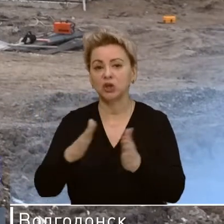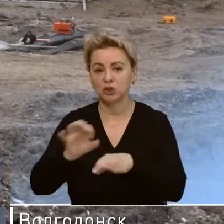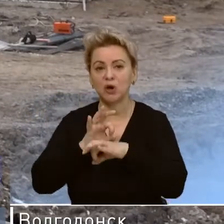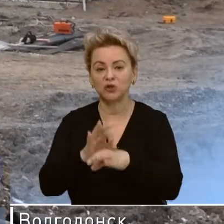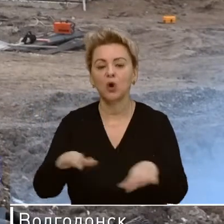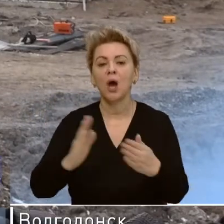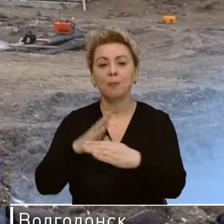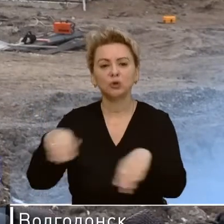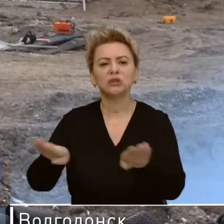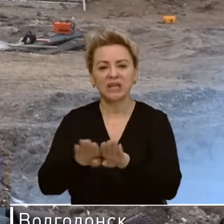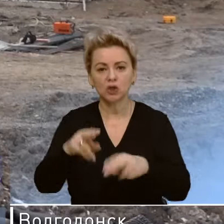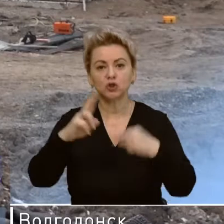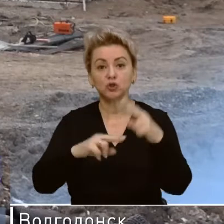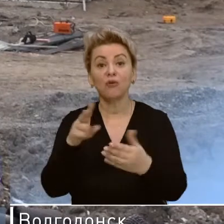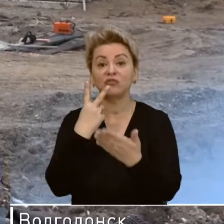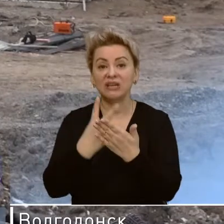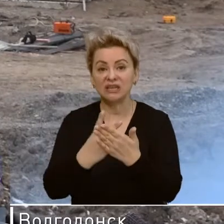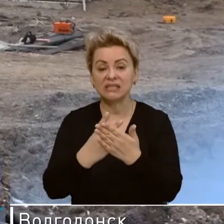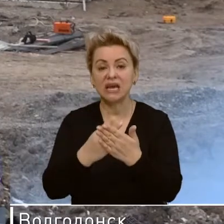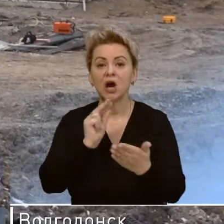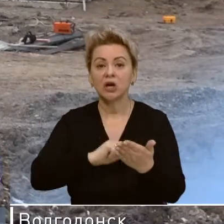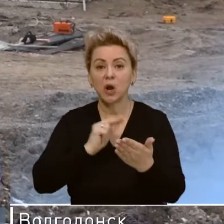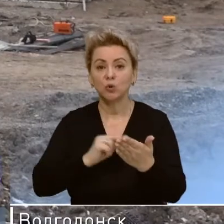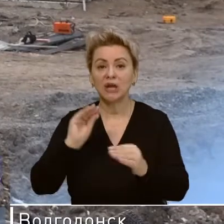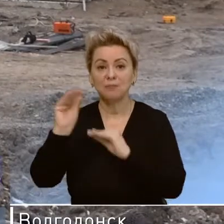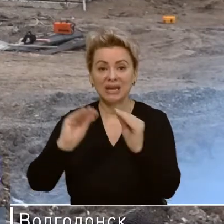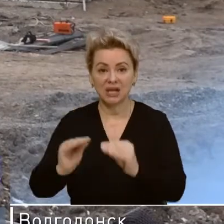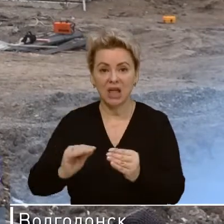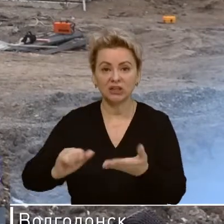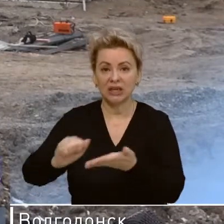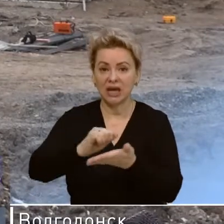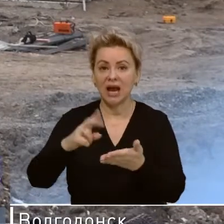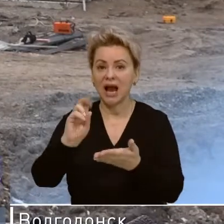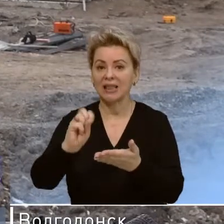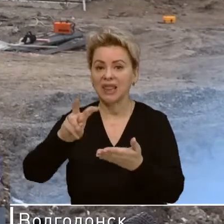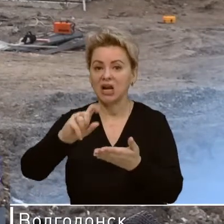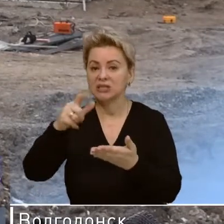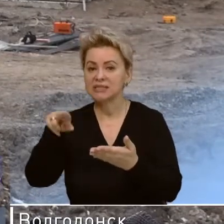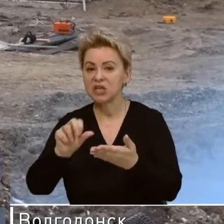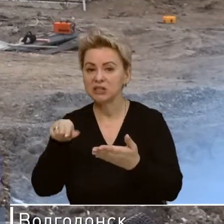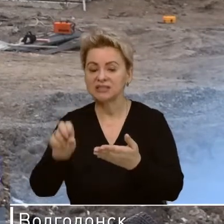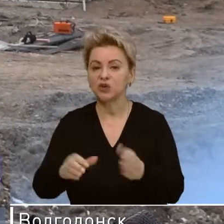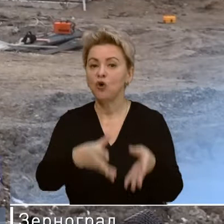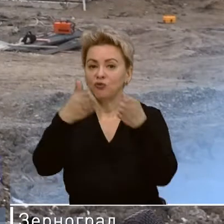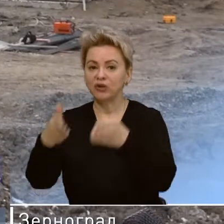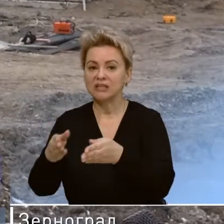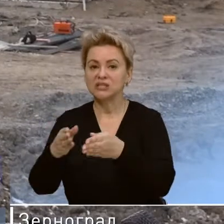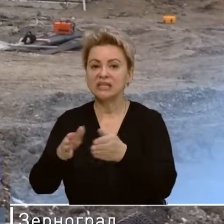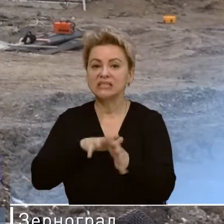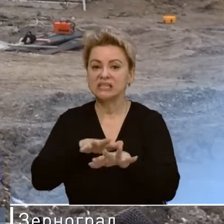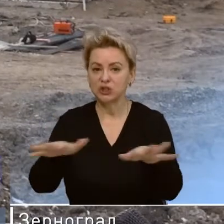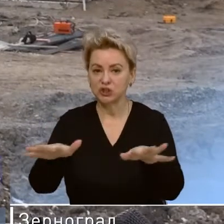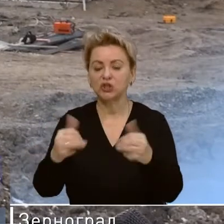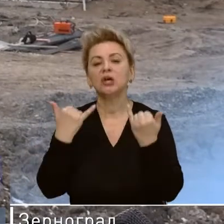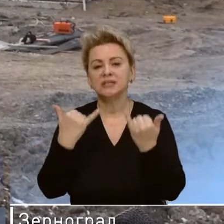Подходы также строятся, я думаю, вы видите, ведутся работы по перекладке ливневой канализации, по выносу и переустройству сетей,